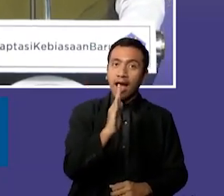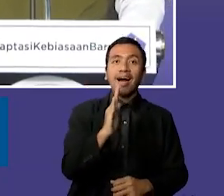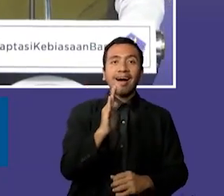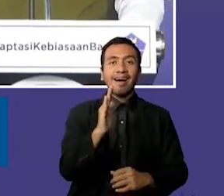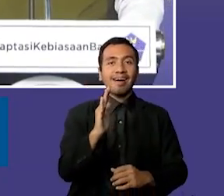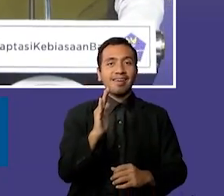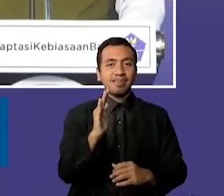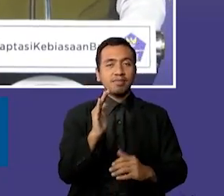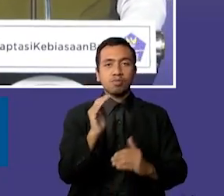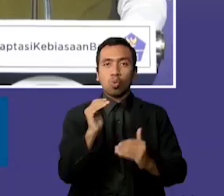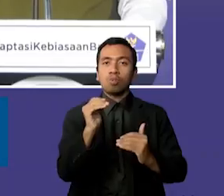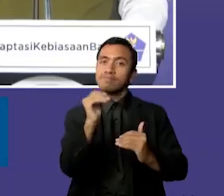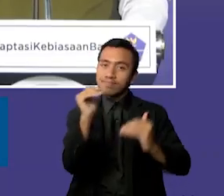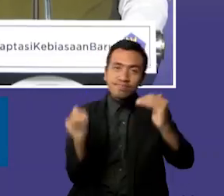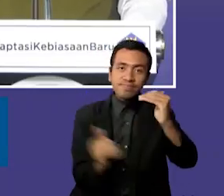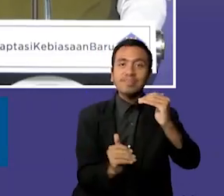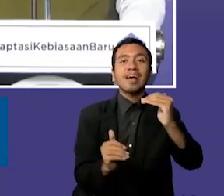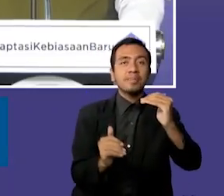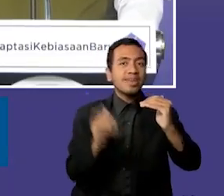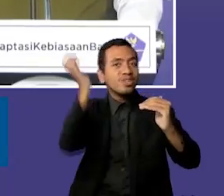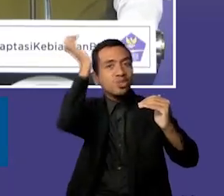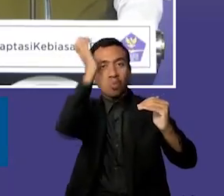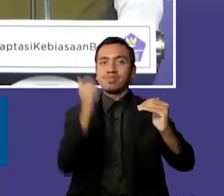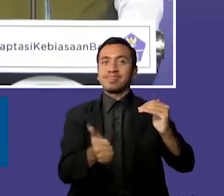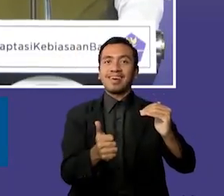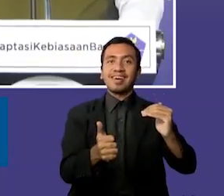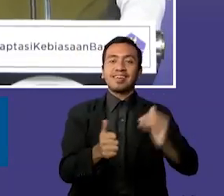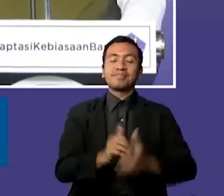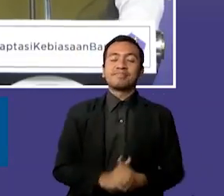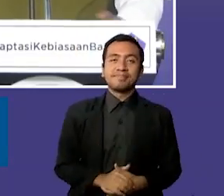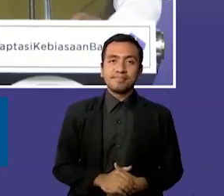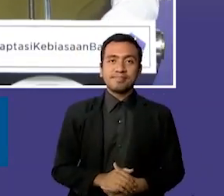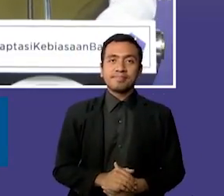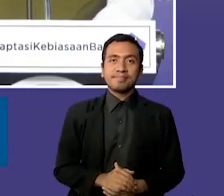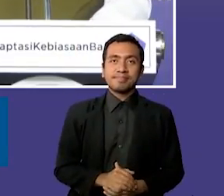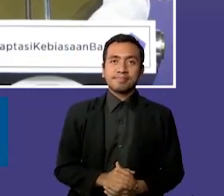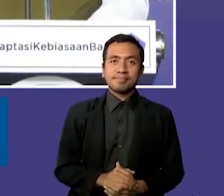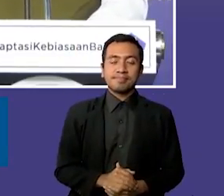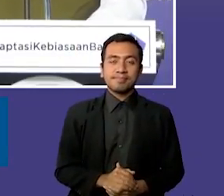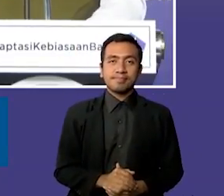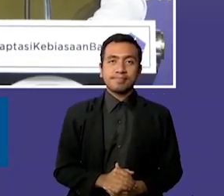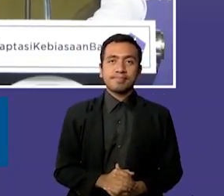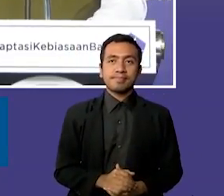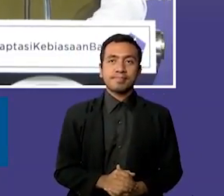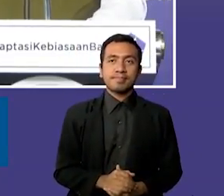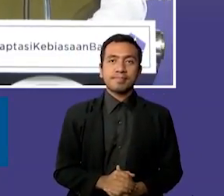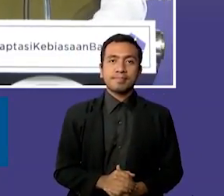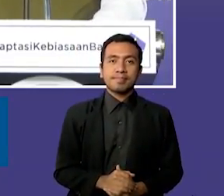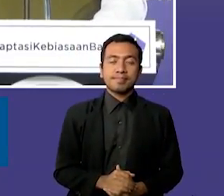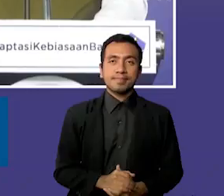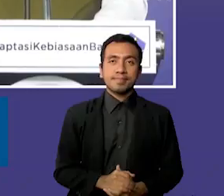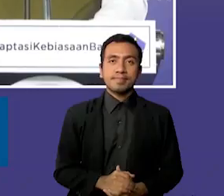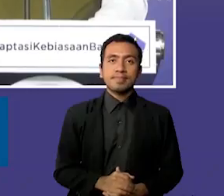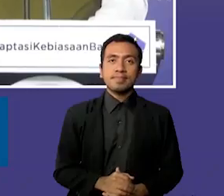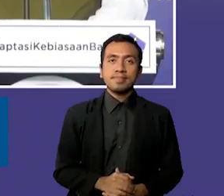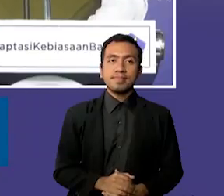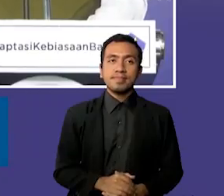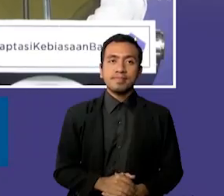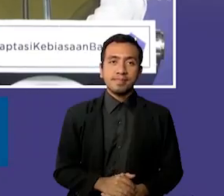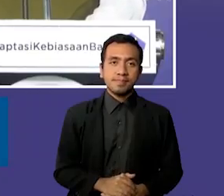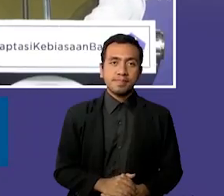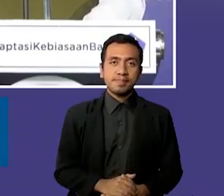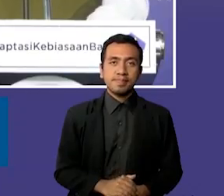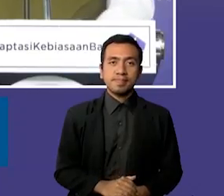menjadi tidak terdampak atau tidak ada kasus. Berikutnya, kami ingin